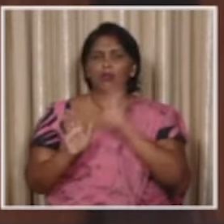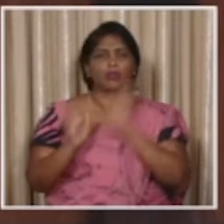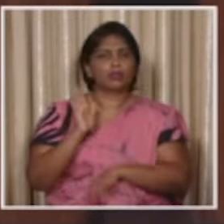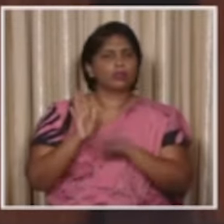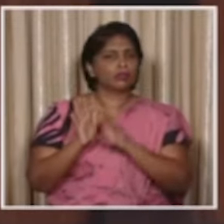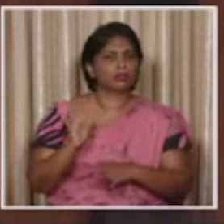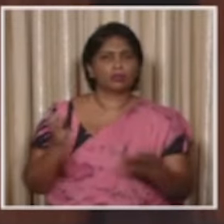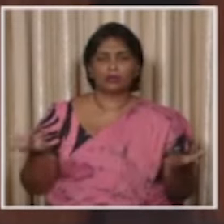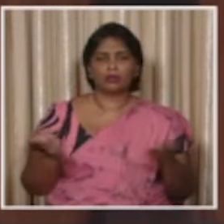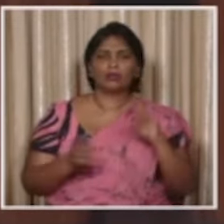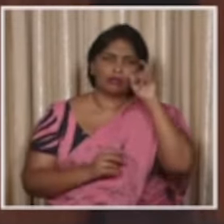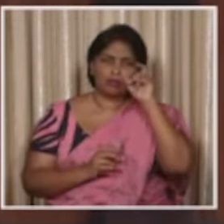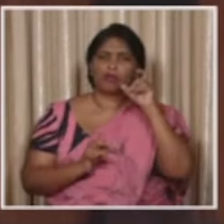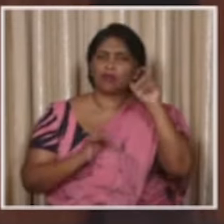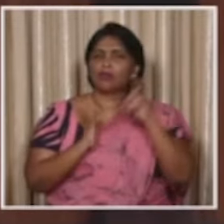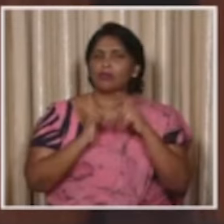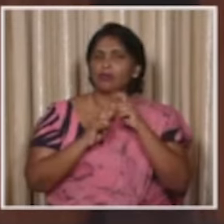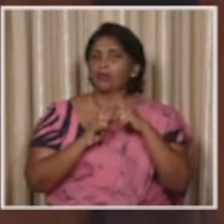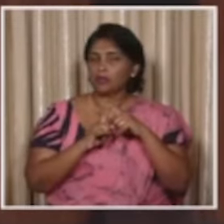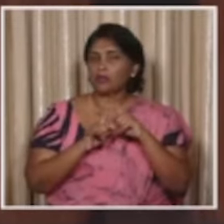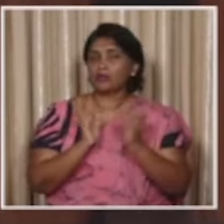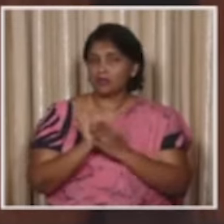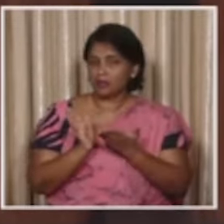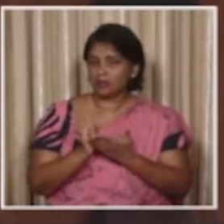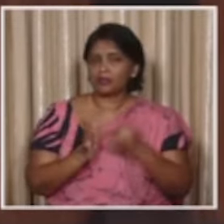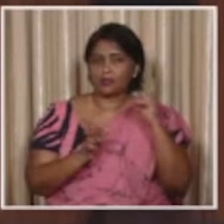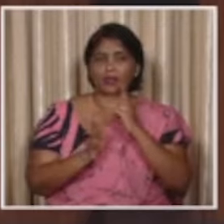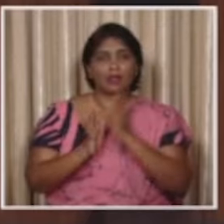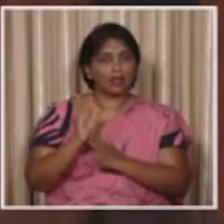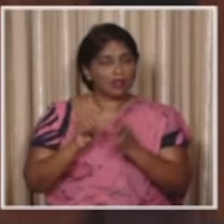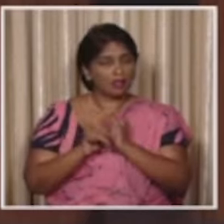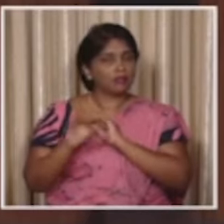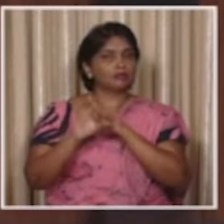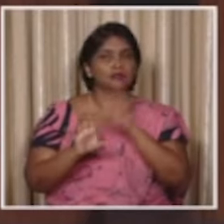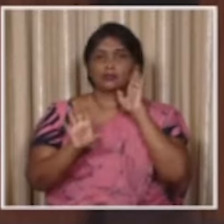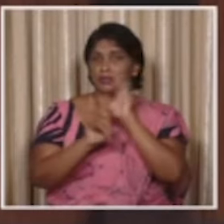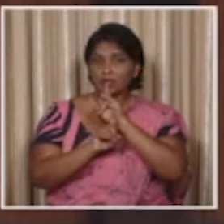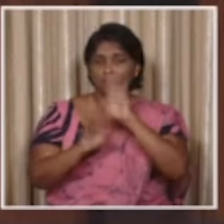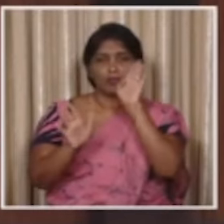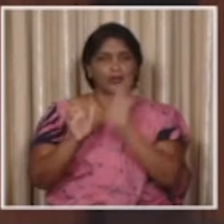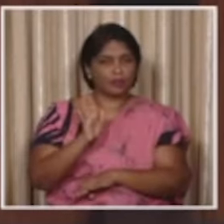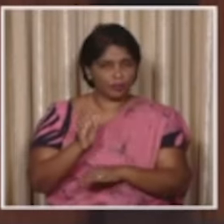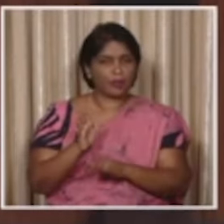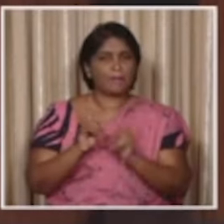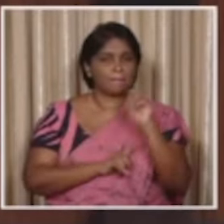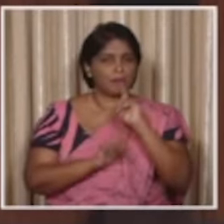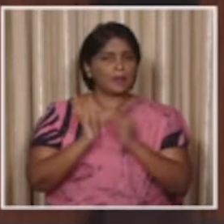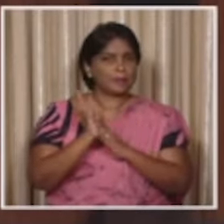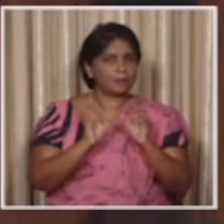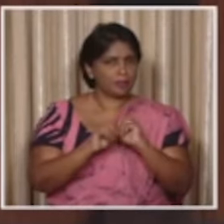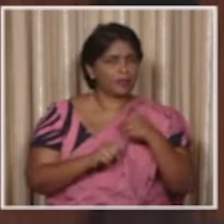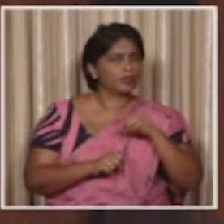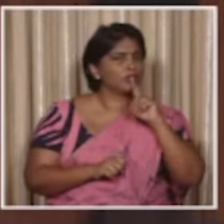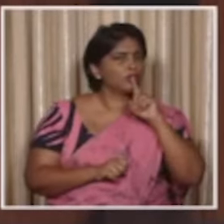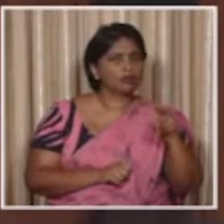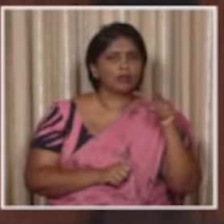තියෙනවා. එතකොට දැන් බලන්න කෝප් කමිටුවේ පළවෙනි වාරයේදීම මන්ත්‍රීවරු ගිහිල්ලා ප්‍රකාශ කරපෙක ඉවත් කරලා තියෙනවා නම් මම පාර්ලිමේන්තු මීඩියා ඩිපාර්ට්මන්ට්ේ මේක